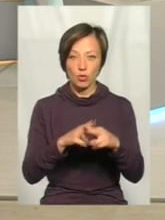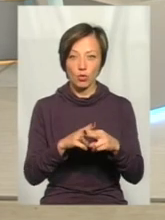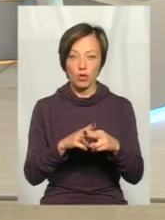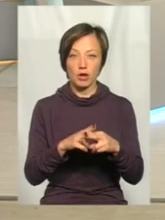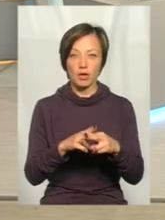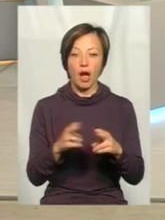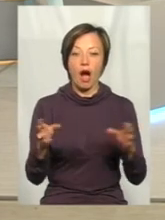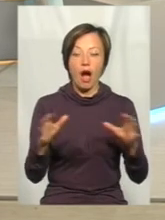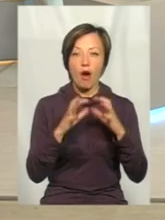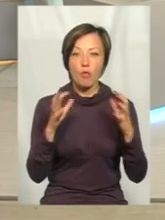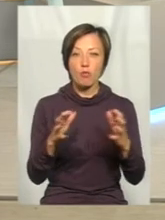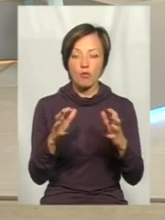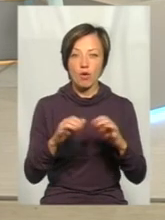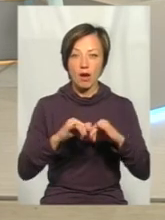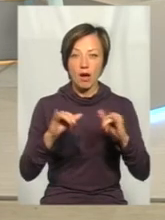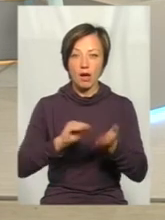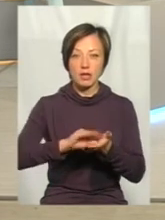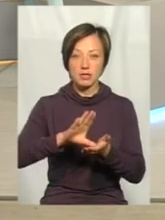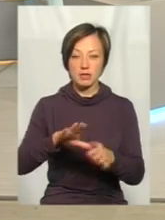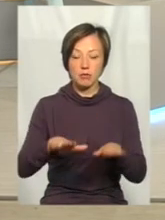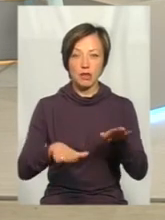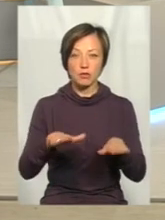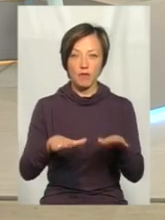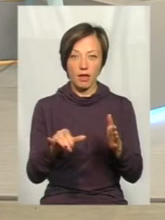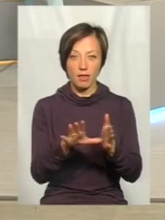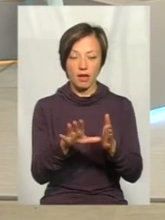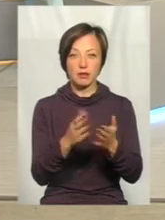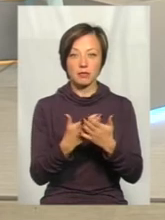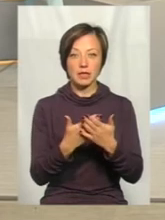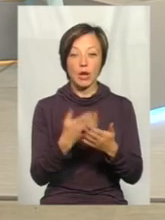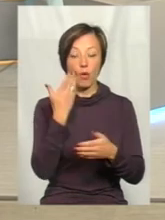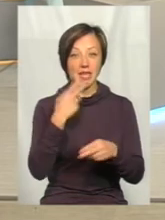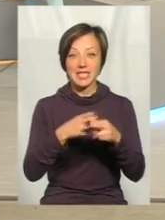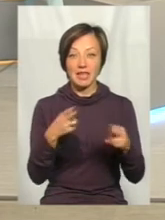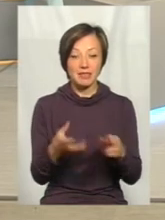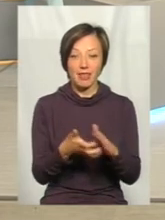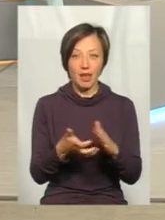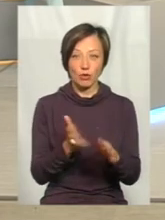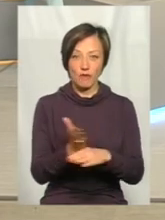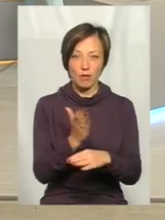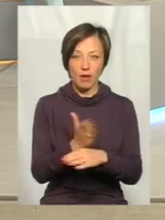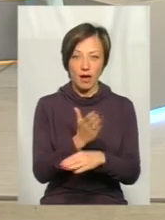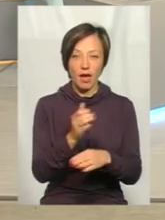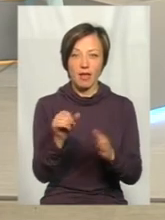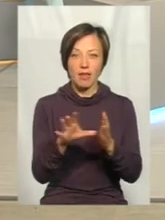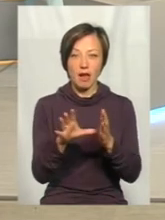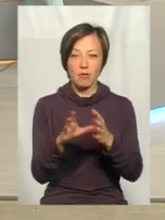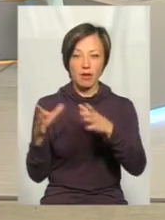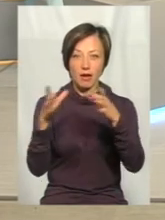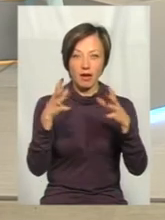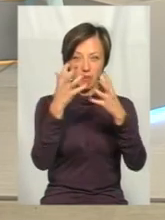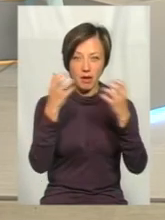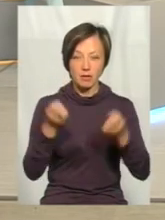технологією акумуляції і технологією збалансування. Воно каже, що коли станція не довиробляє енергії, бо хмара зайшла, то десь треба там